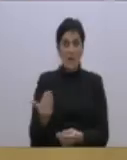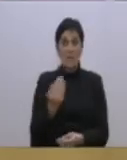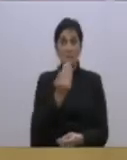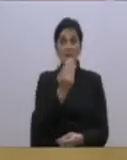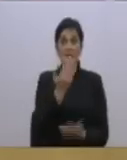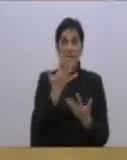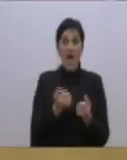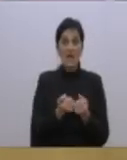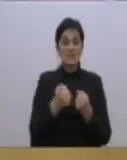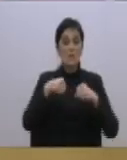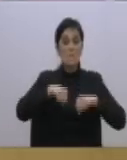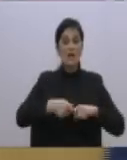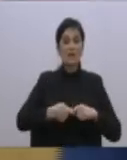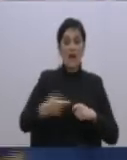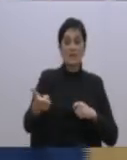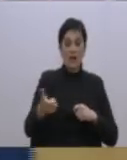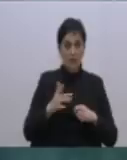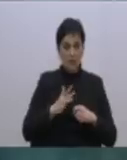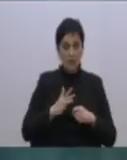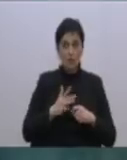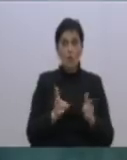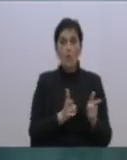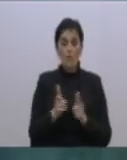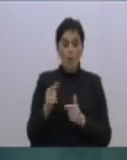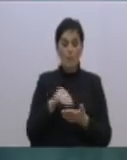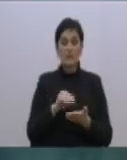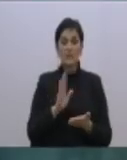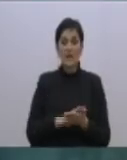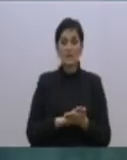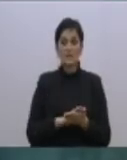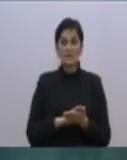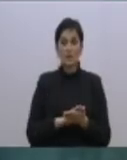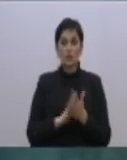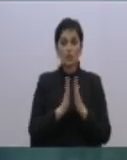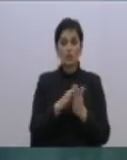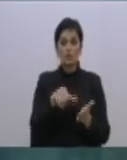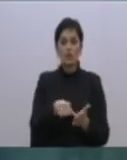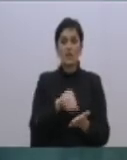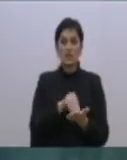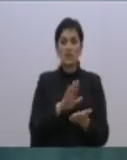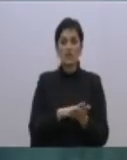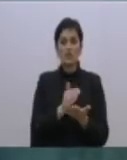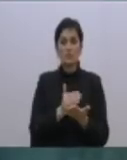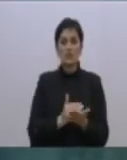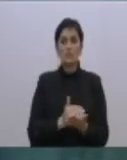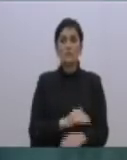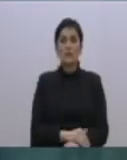ხელიდან ეს მანდატები იყო გადაყრილი მოემზადეთ რეგისტრაციისთვის თქო ჩართოთ რეგისტრაციის რეჟიმი